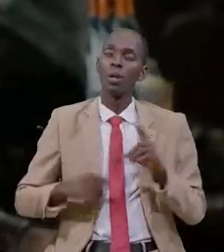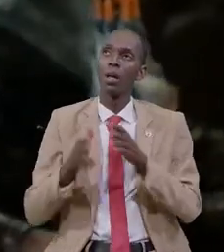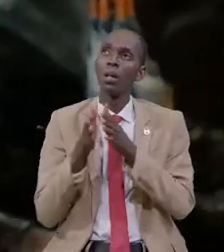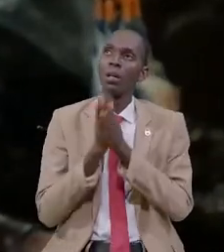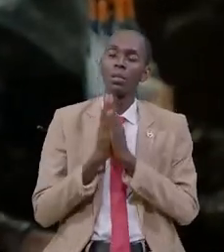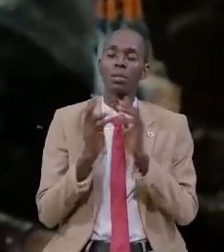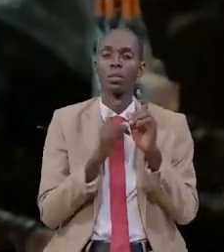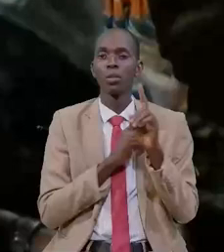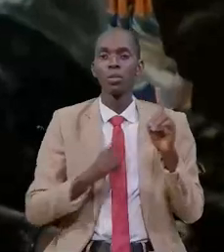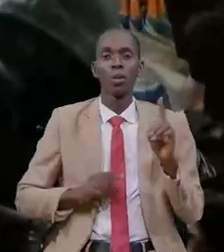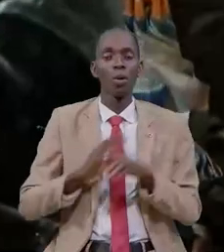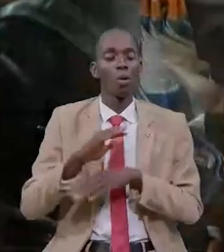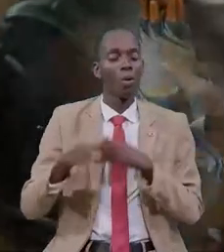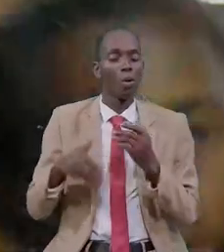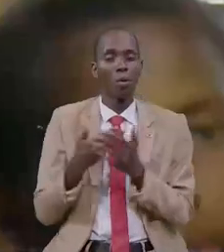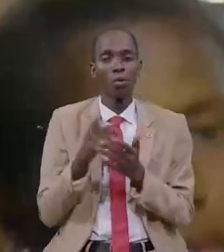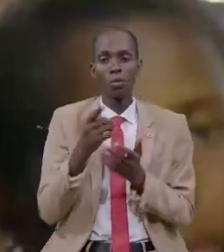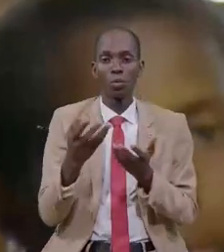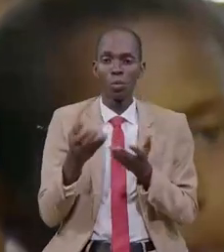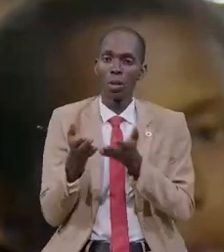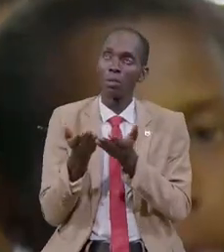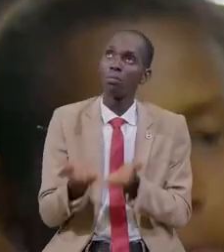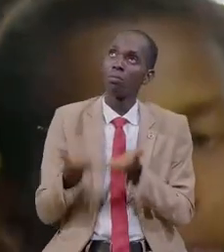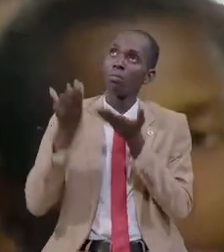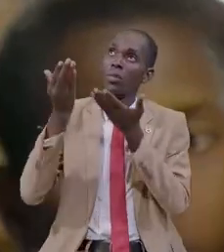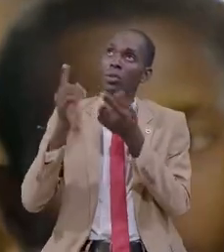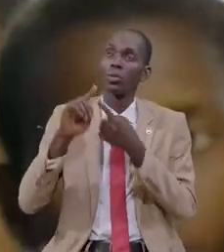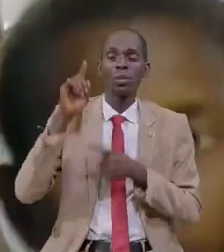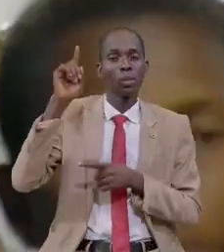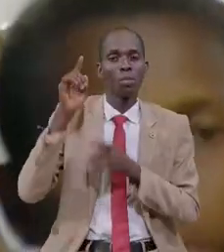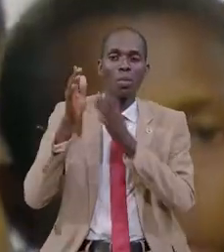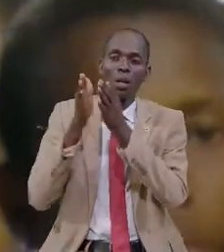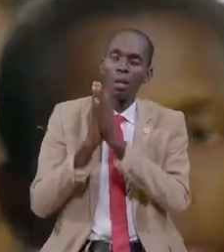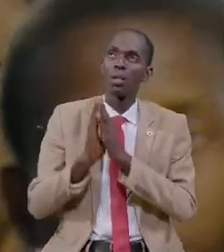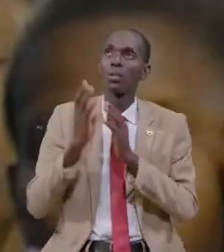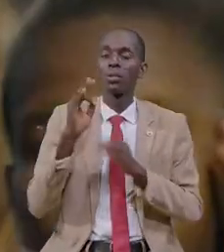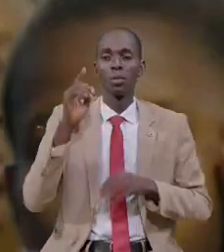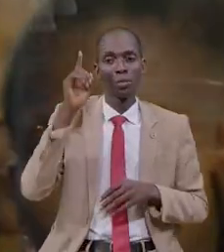Invoque le Seigneur, présente ta doléance, ta requête au Seigneur.